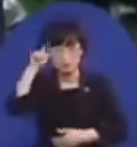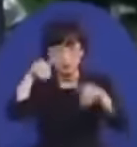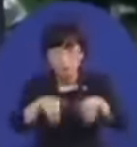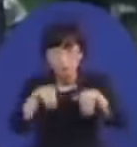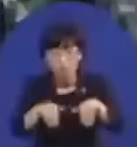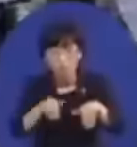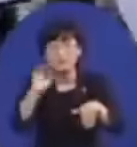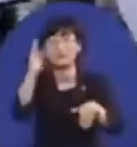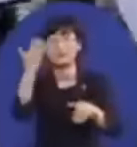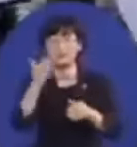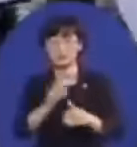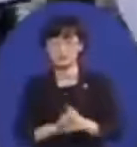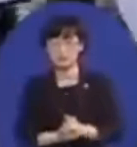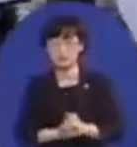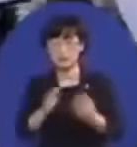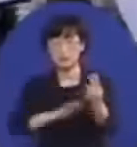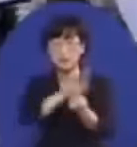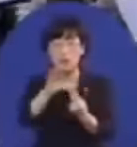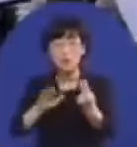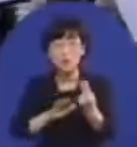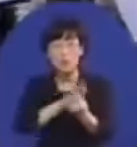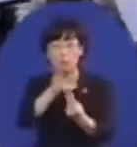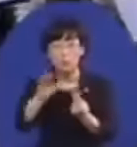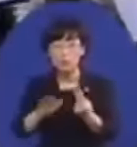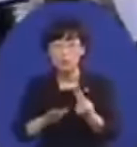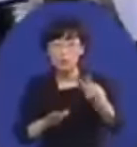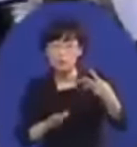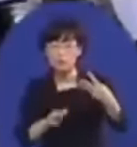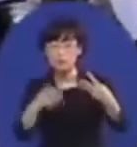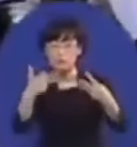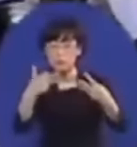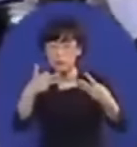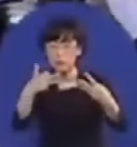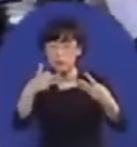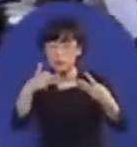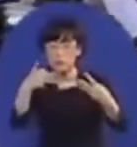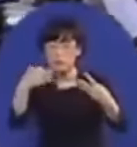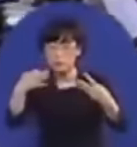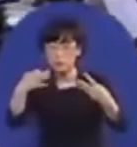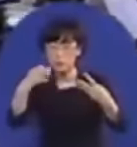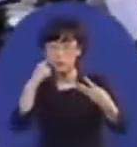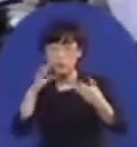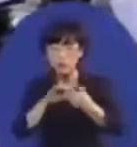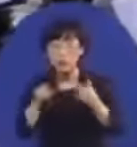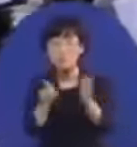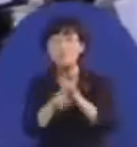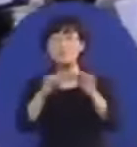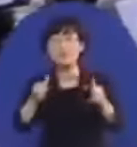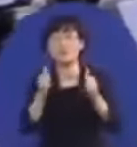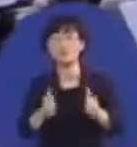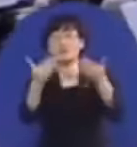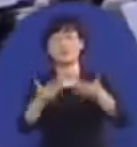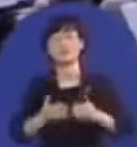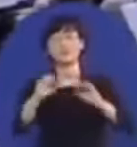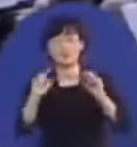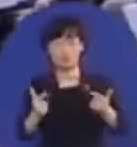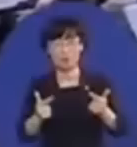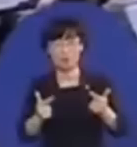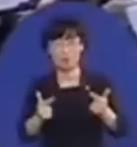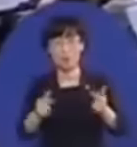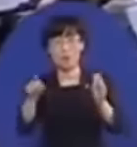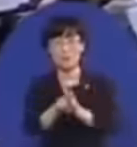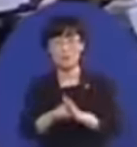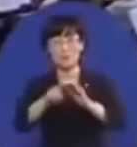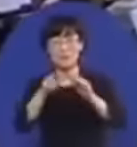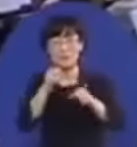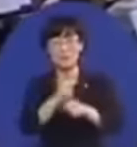것입니다. 요한복음 3장 18절로 19절에 그를 믿는 자는 심판을 받지 아니하는 것이요